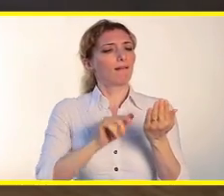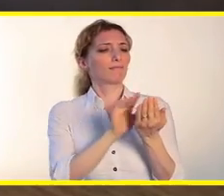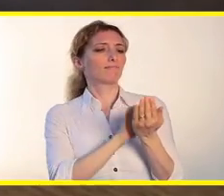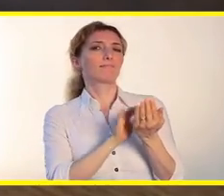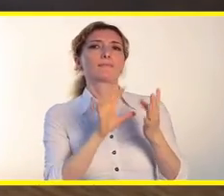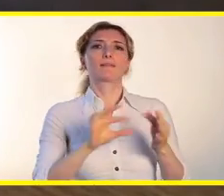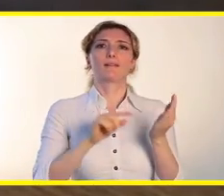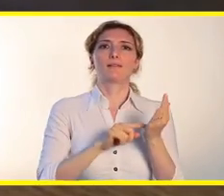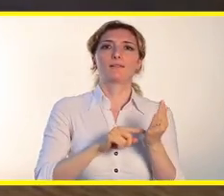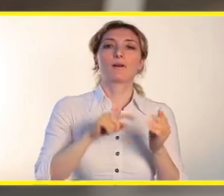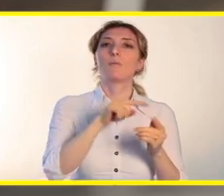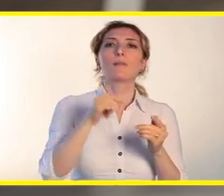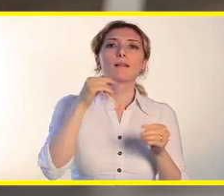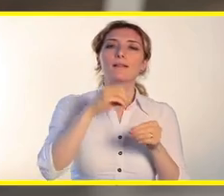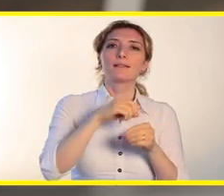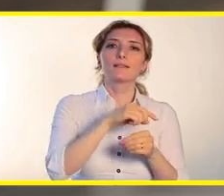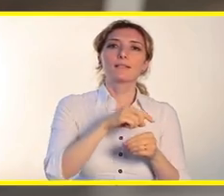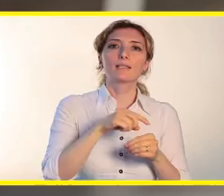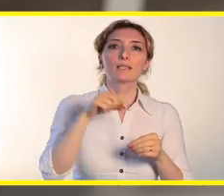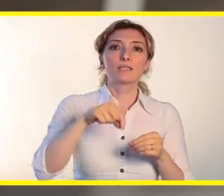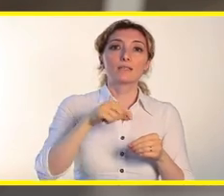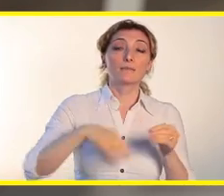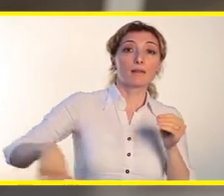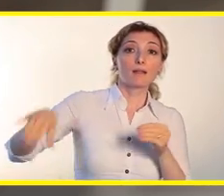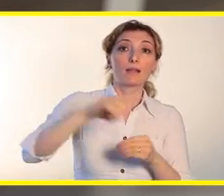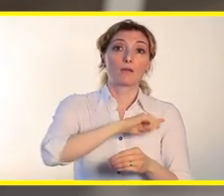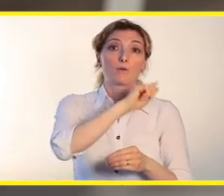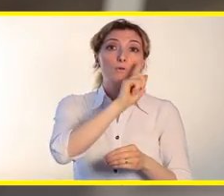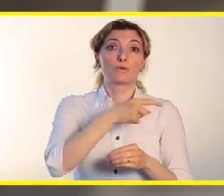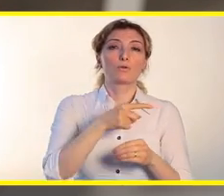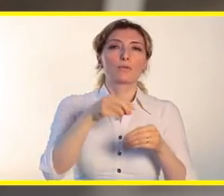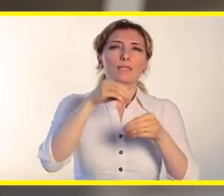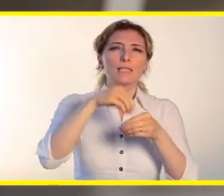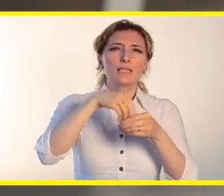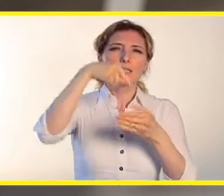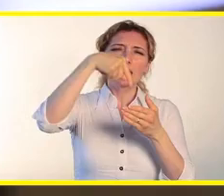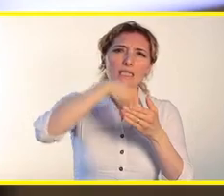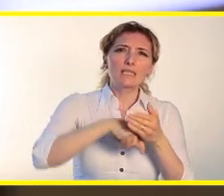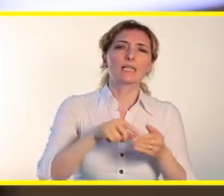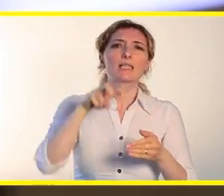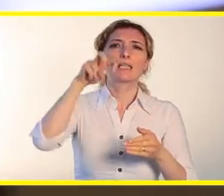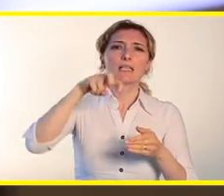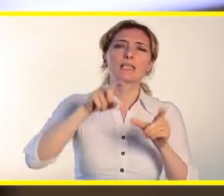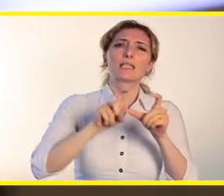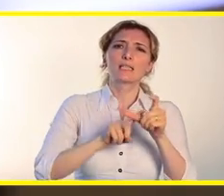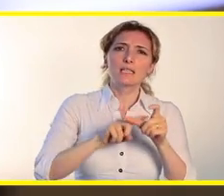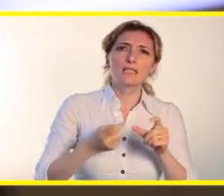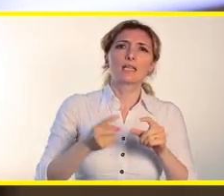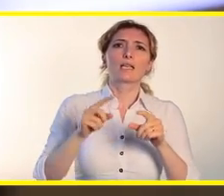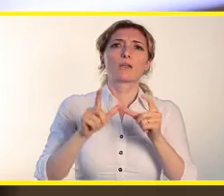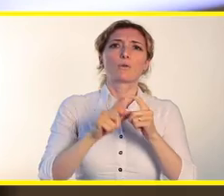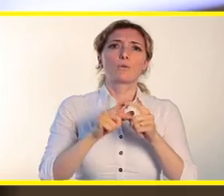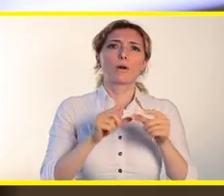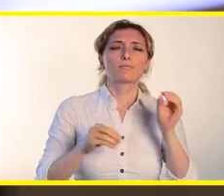tutmanızı sağlıyor. HTC One M9, şu anda pazardaki en güçlü sistem çiplerinden biri olan 8 çekirdekli